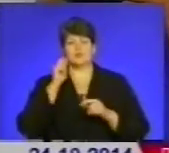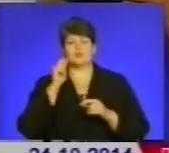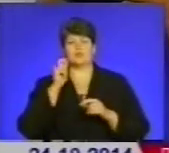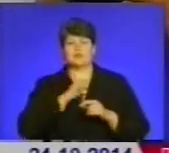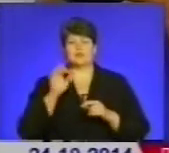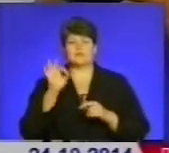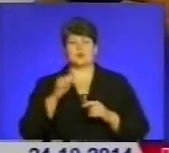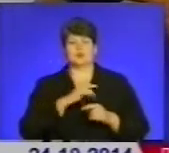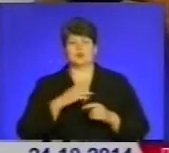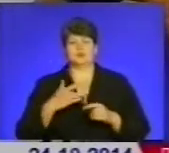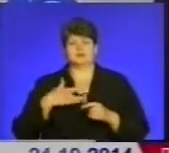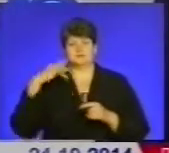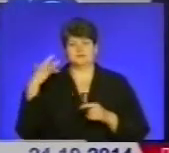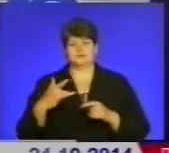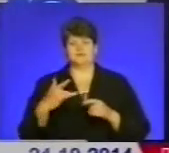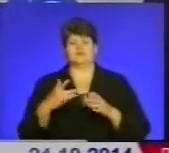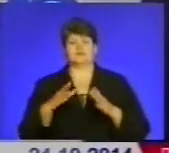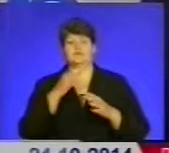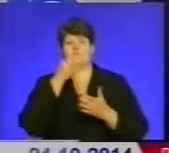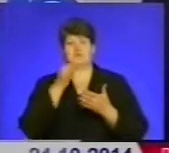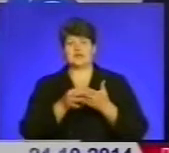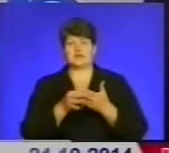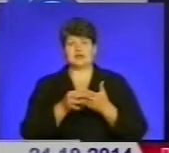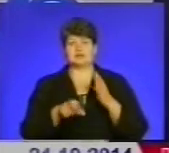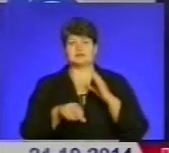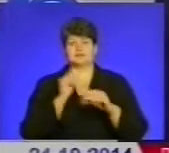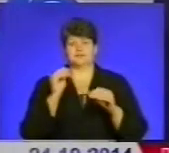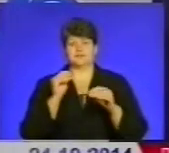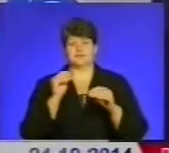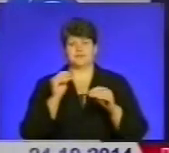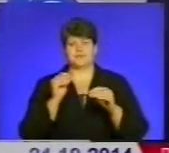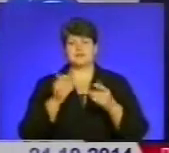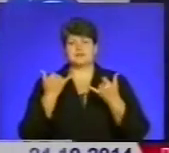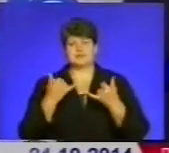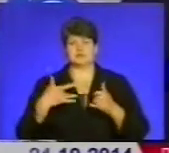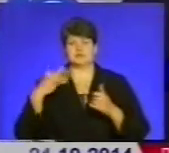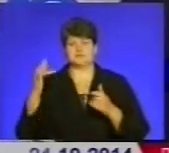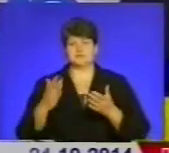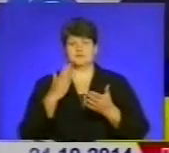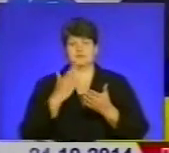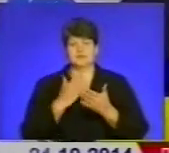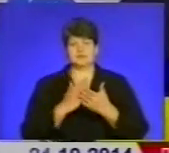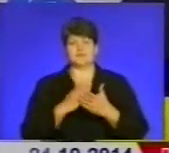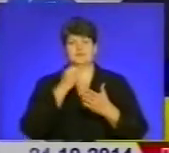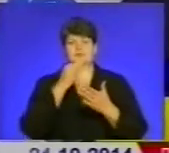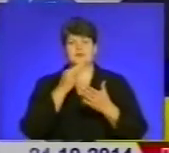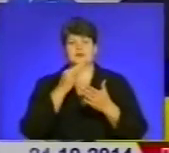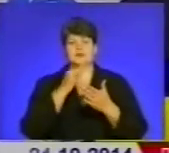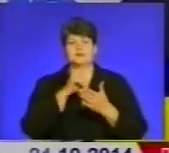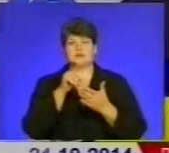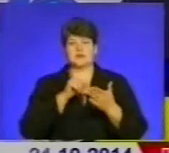порушення виборчих прав громадян. Керівництво держави дуже жорстко поставило питання щодо притягнення до відповідальності всіх